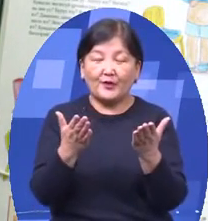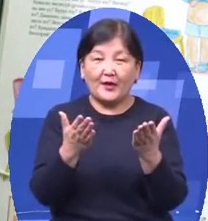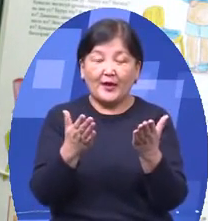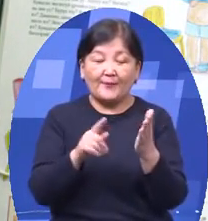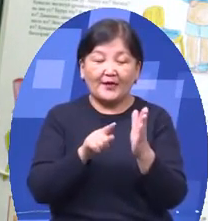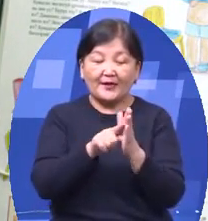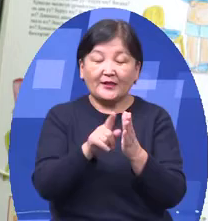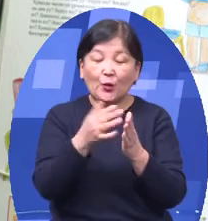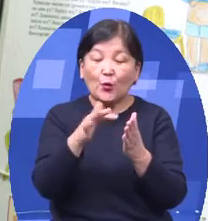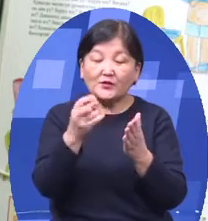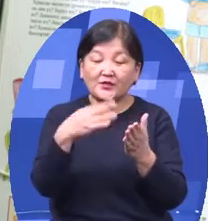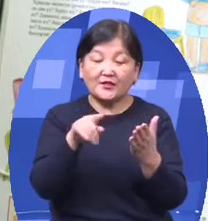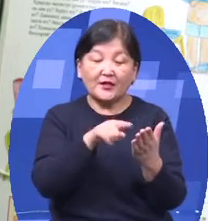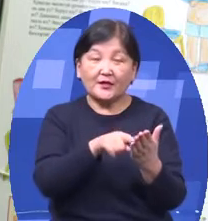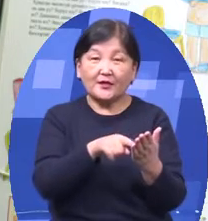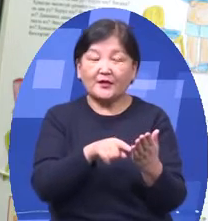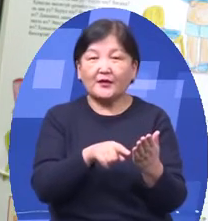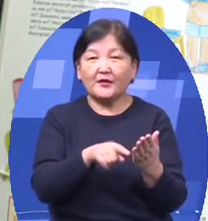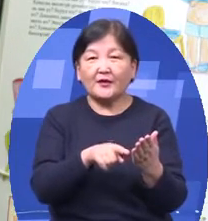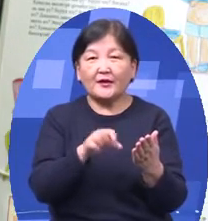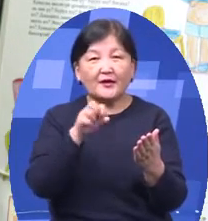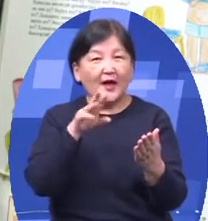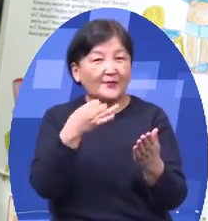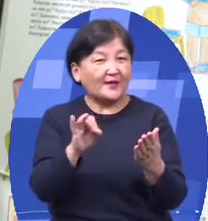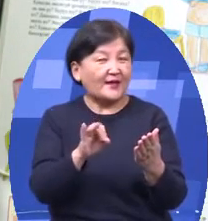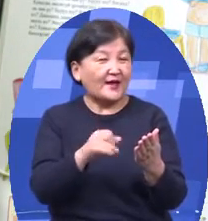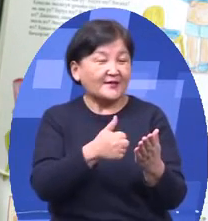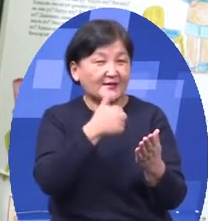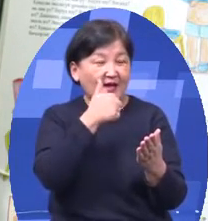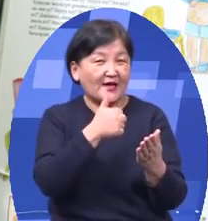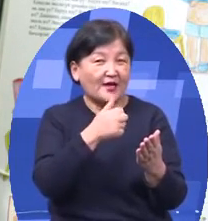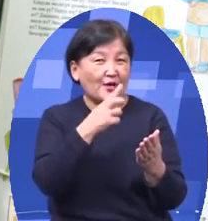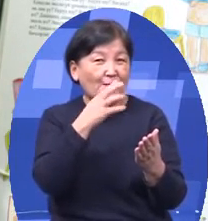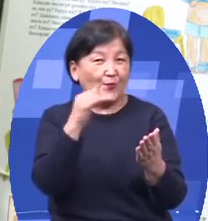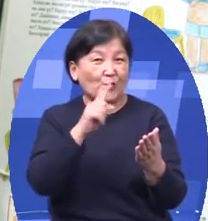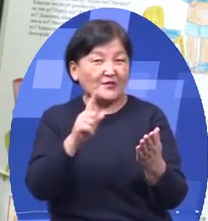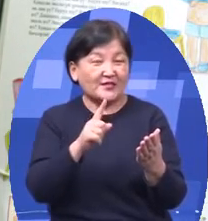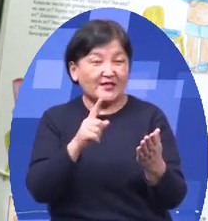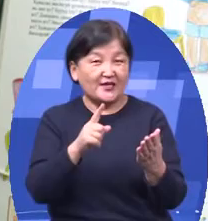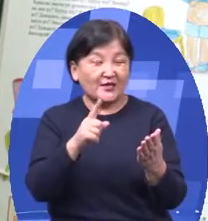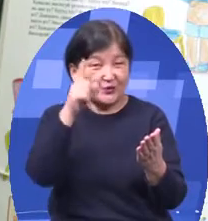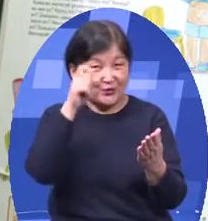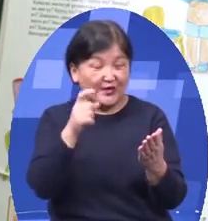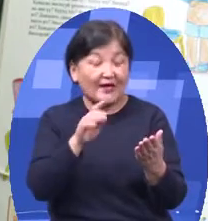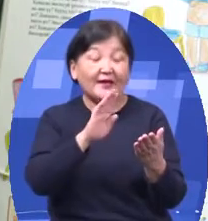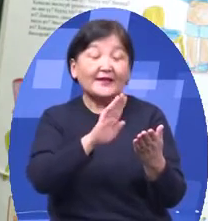номны хамгийн ихний утсанд багш нь амттай сайхан буудны зургийг наанаа.